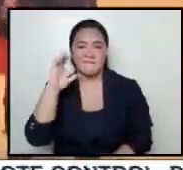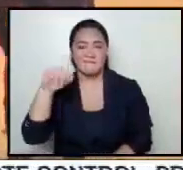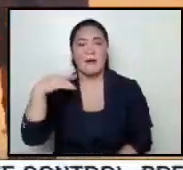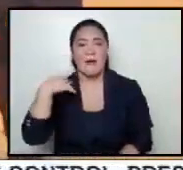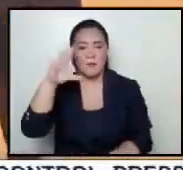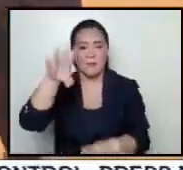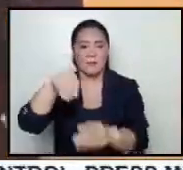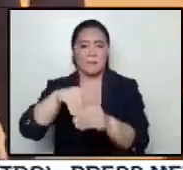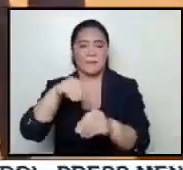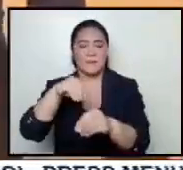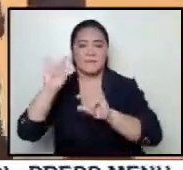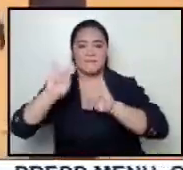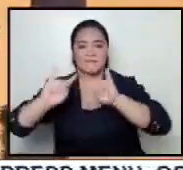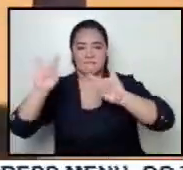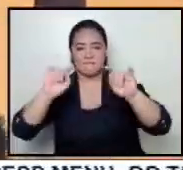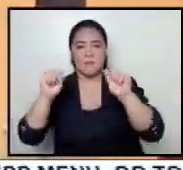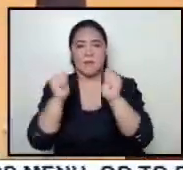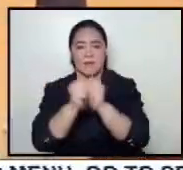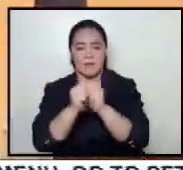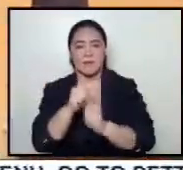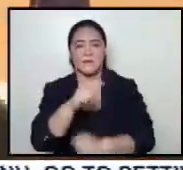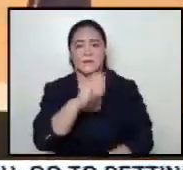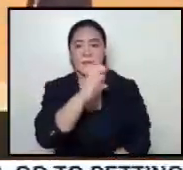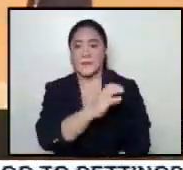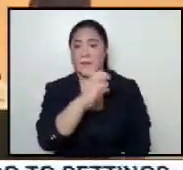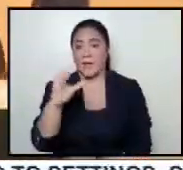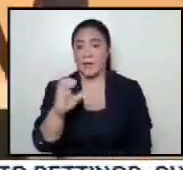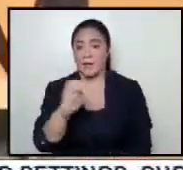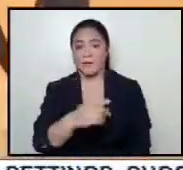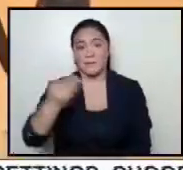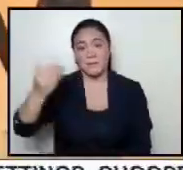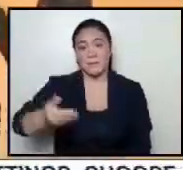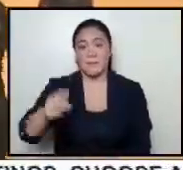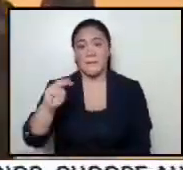Mula rito sa Caloocan City, Mela Lesmoras para sa Bayan.